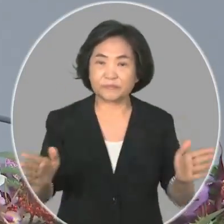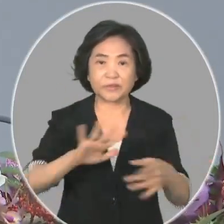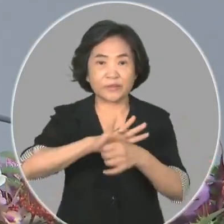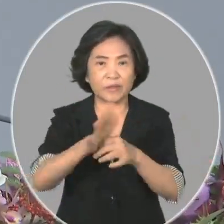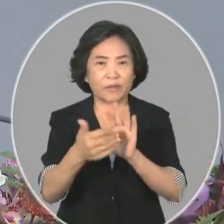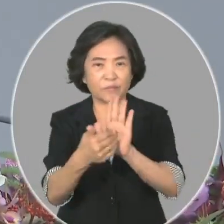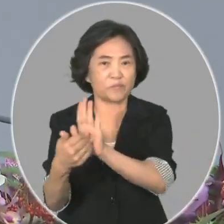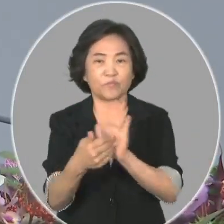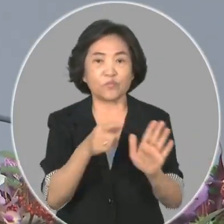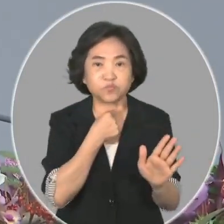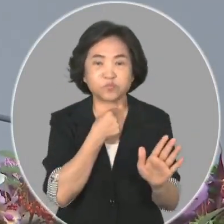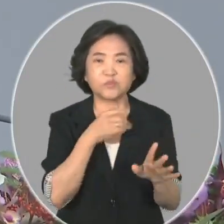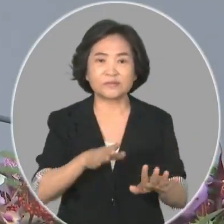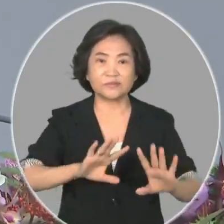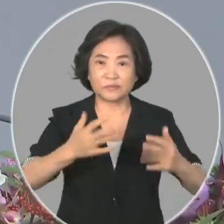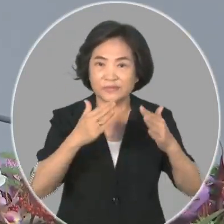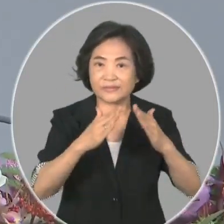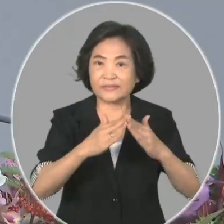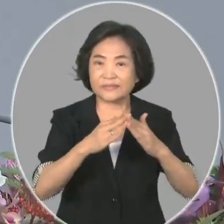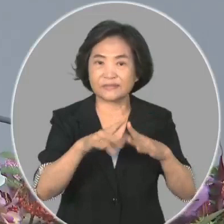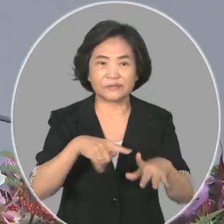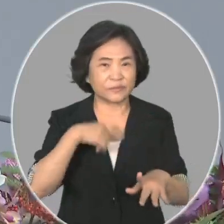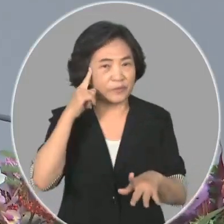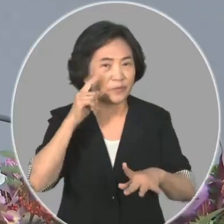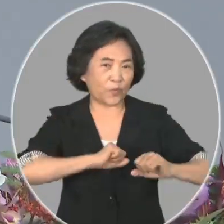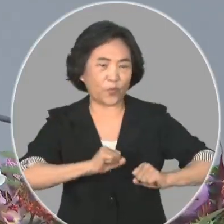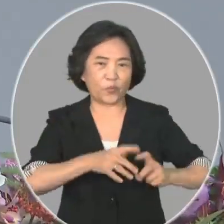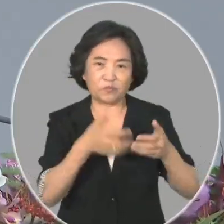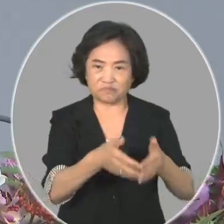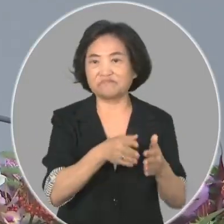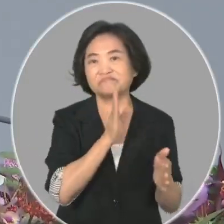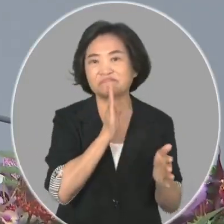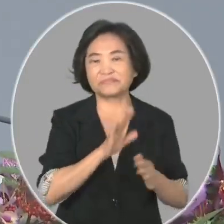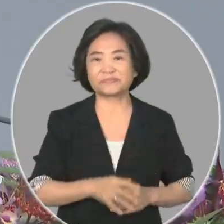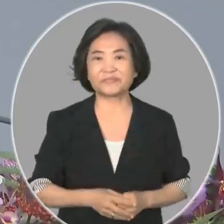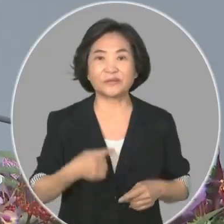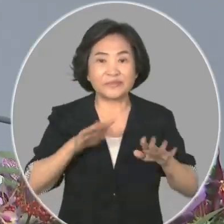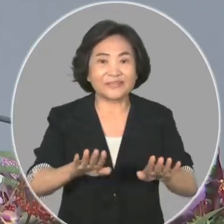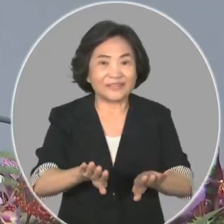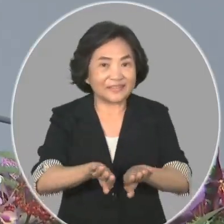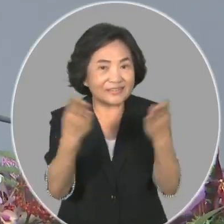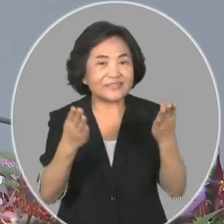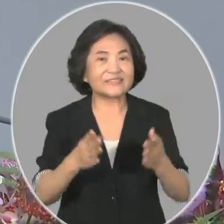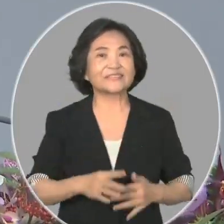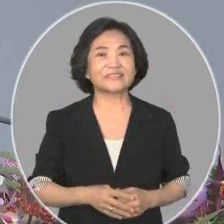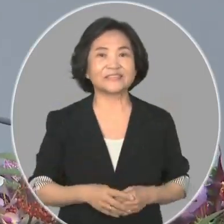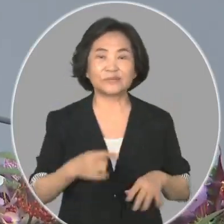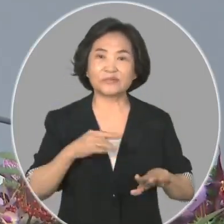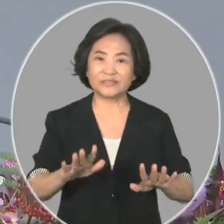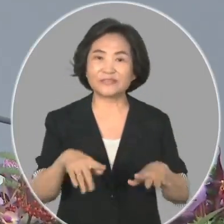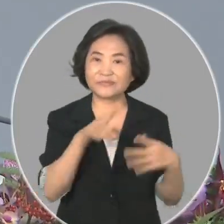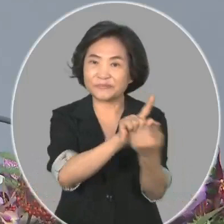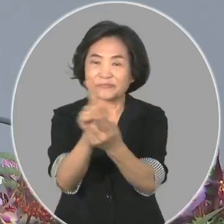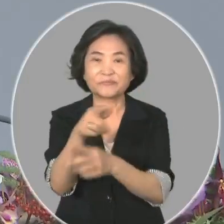情一直是国家最大的挑战，所以今天一开始，我同样要